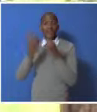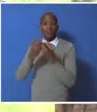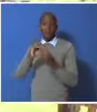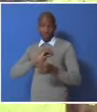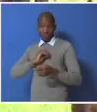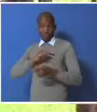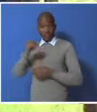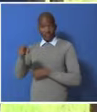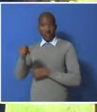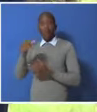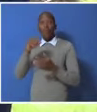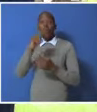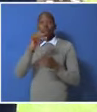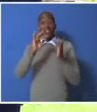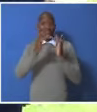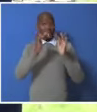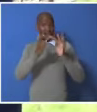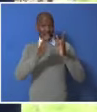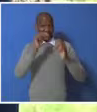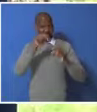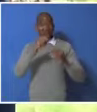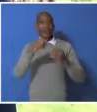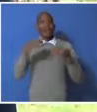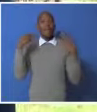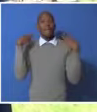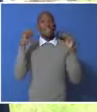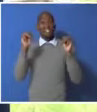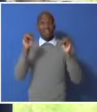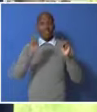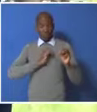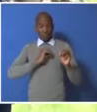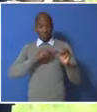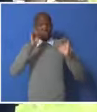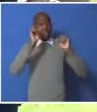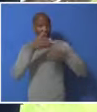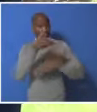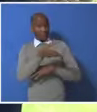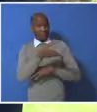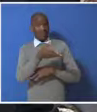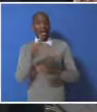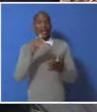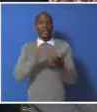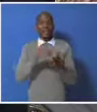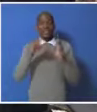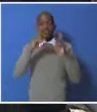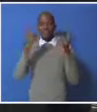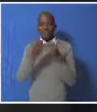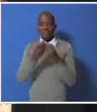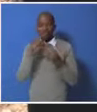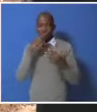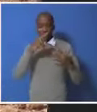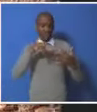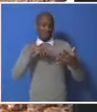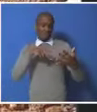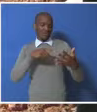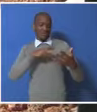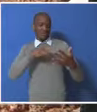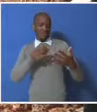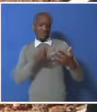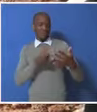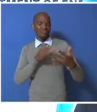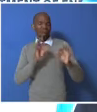kana go tsena mo maranyaneng a ministry wa rona. Lephata le bo le thomamisa gore a moikopedi o kgotsofatsa tse di kopiwang